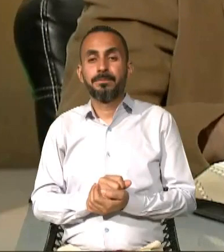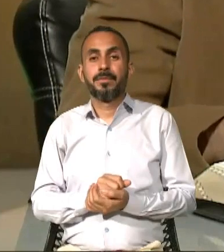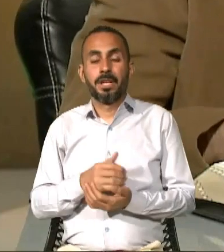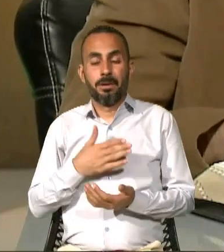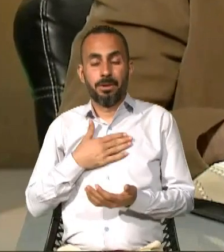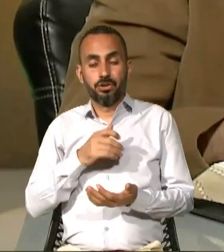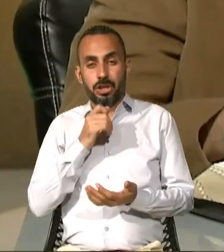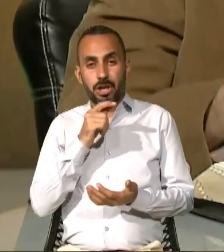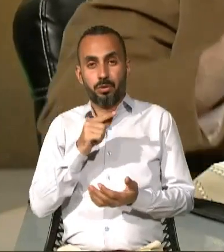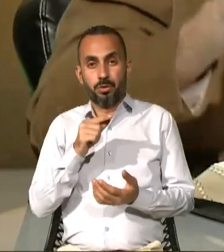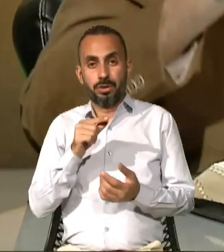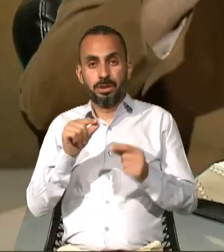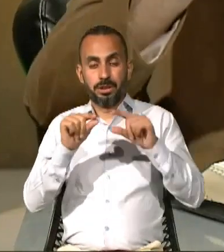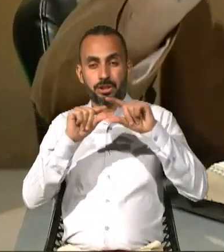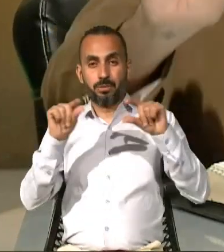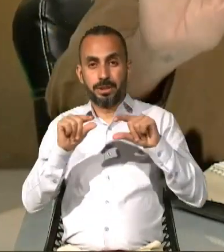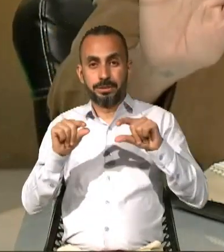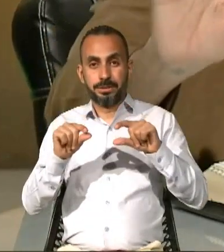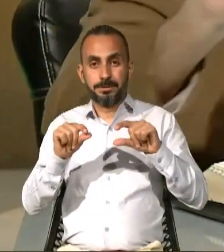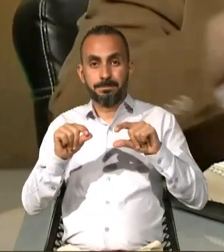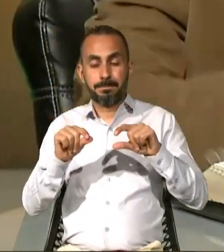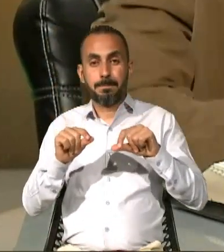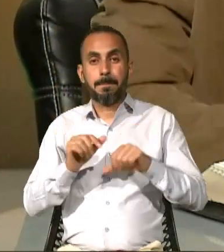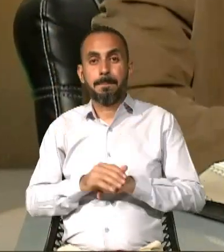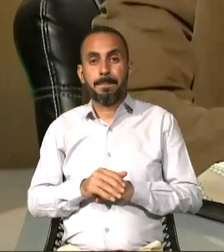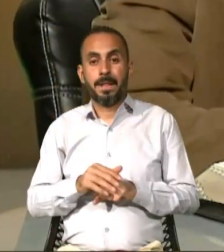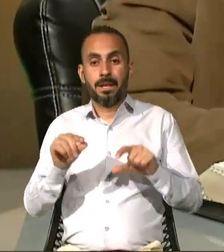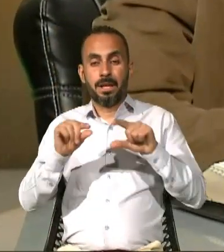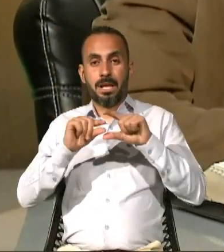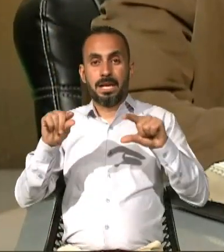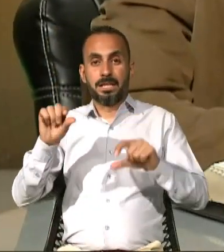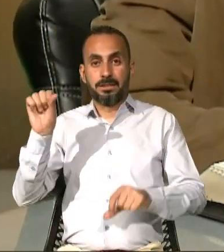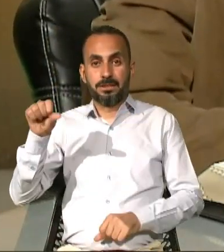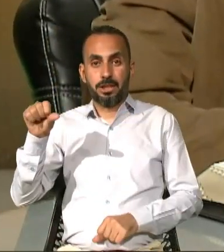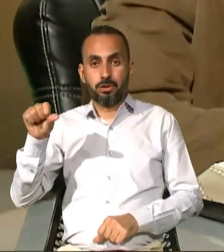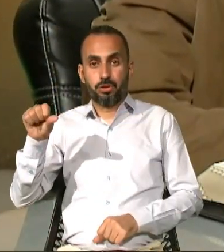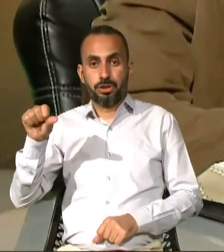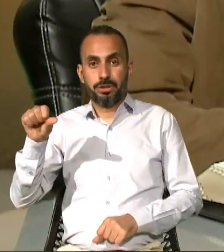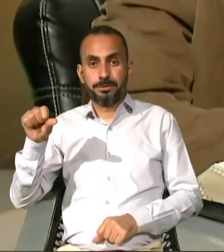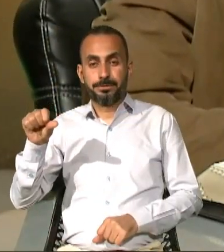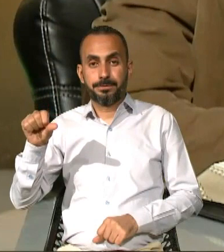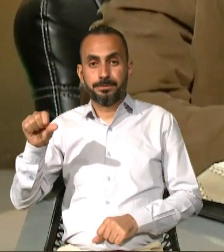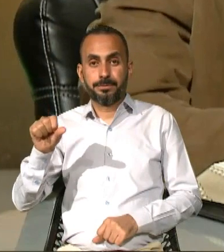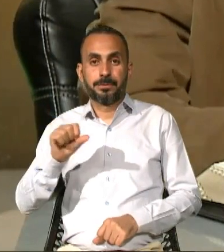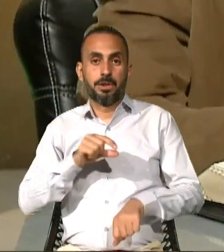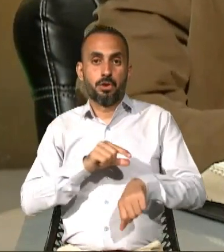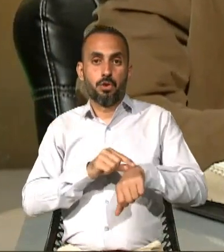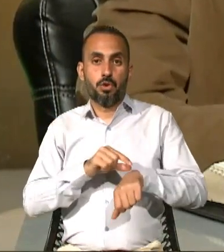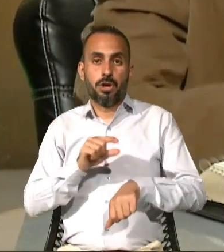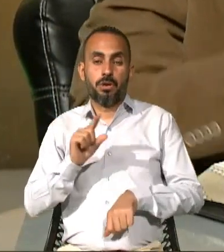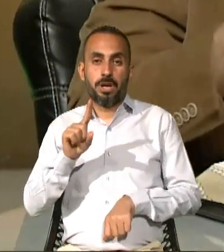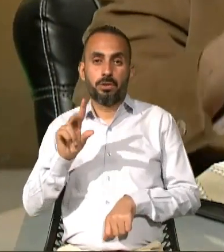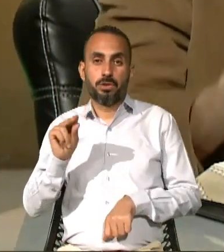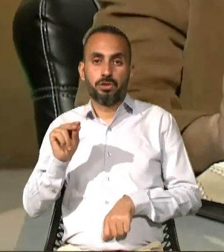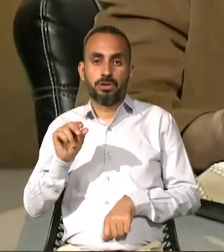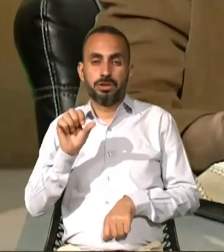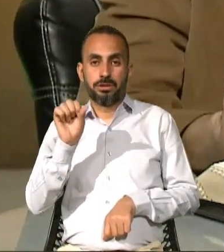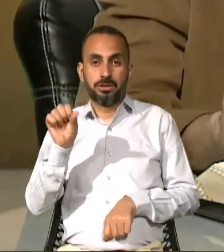كده نتكلم فيهم براحتنا. طيب ماشي. تقويم. عدد 19. ده لقا 21 19.